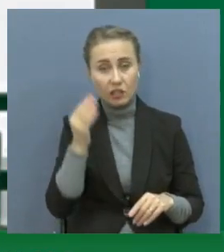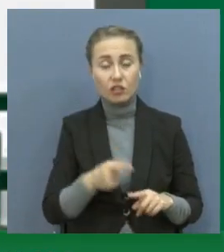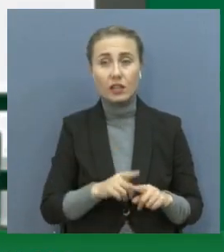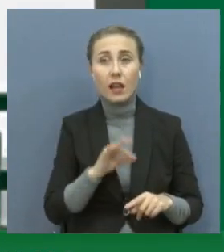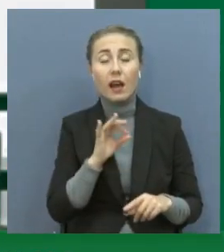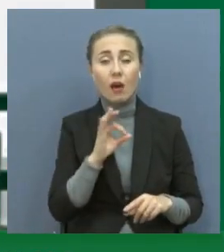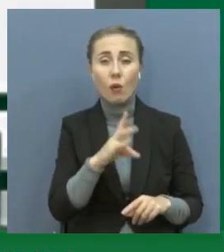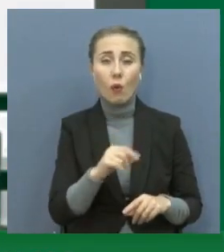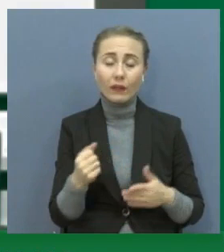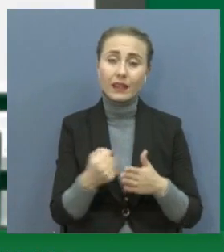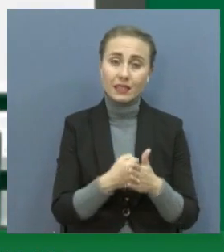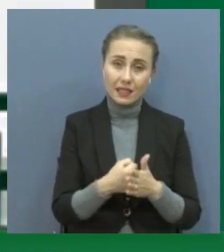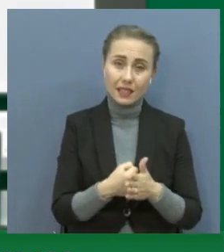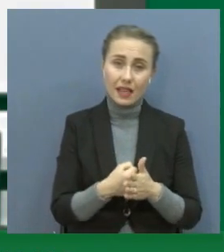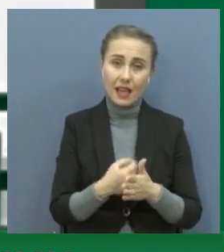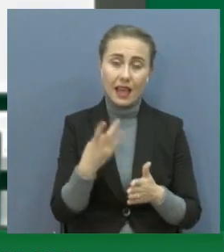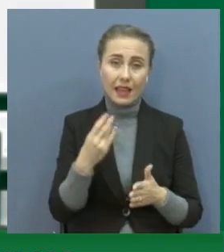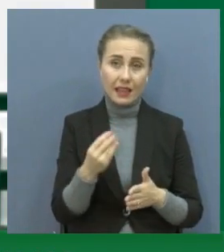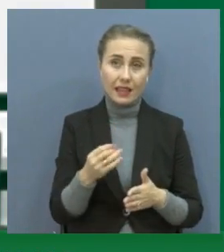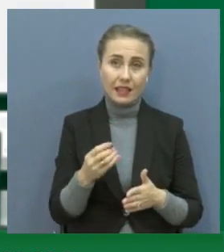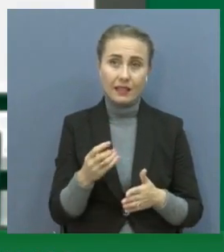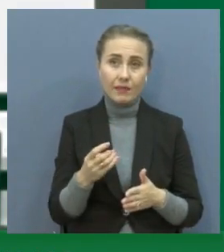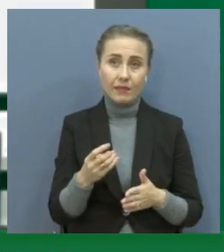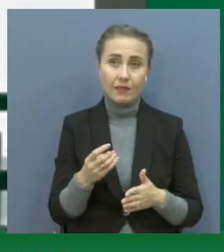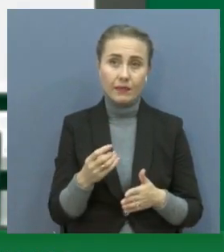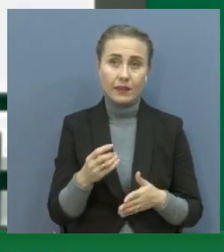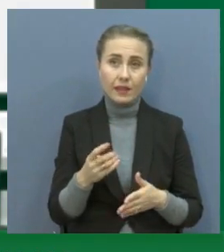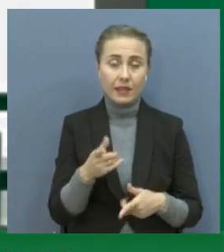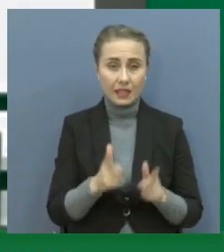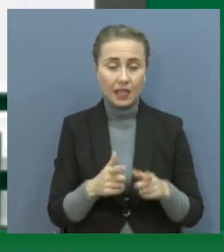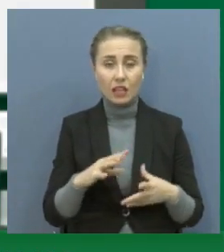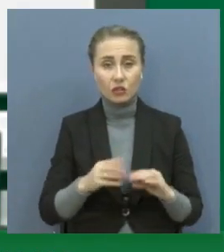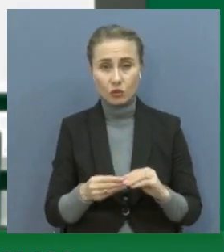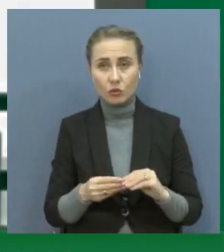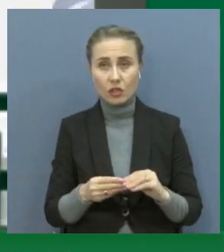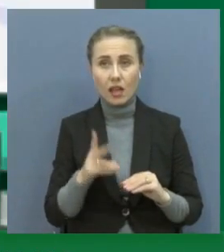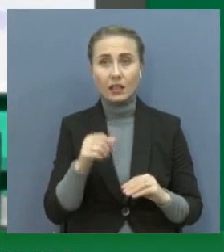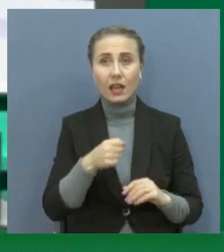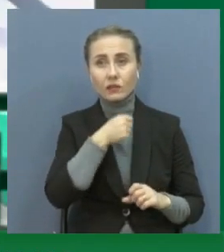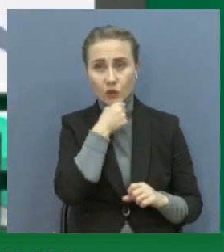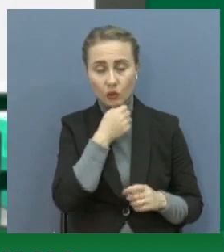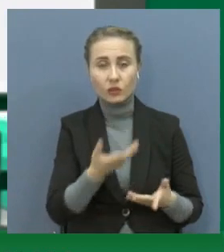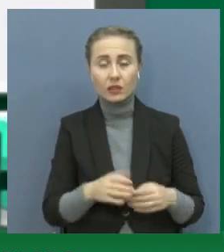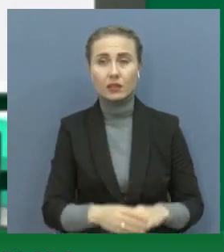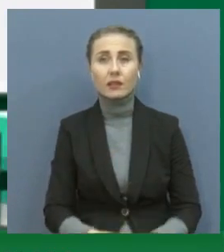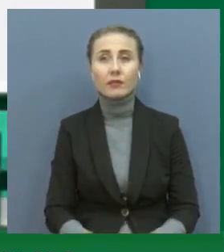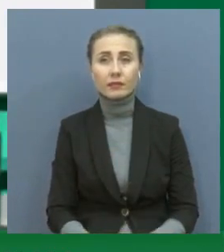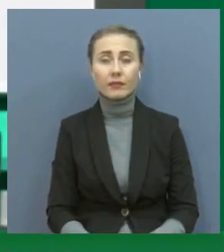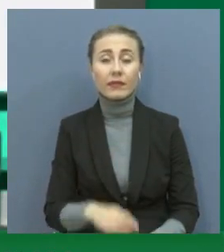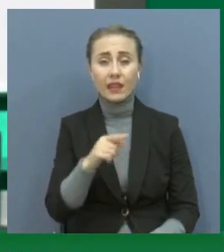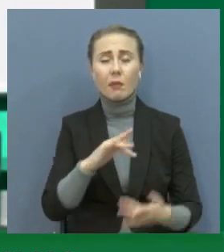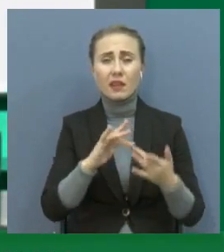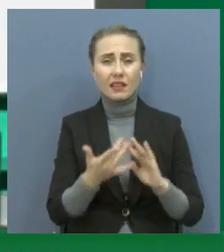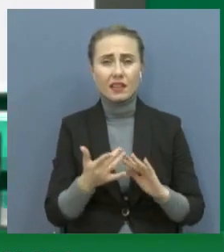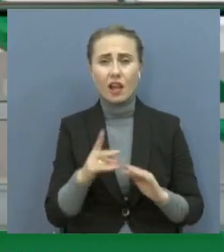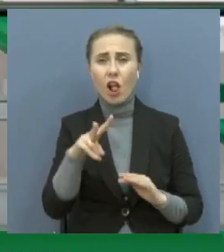там, получается, он достигает не настоящих результатов. Да. Как взрослый человек ложные, тоже. Да. Ложные то есть, победы,